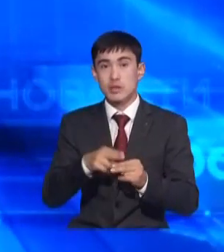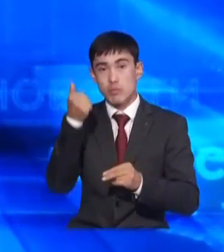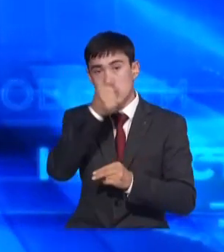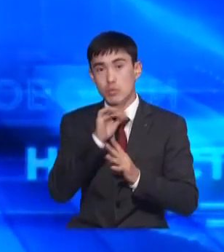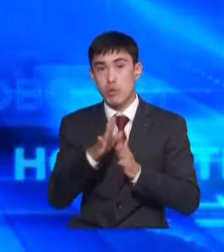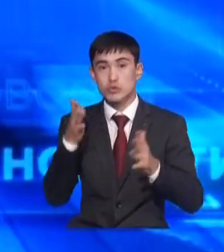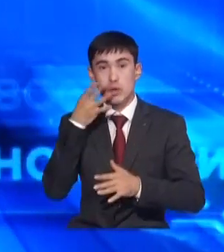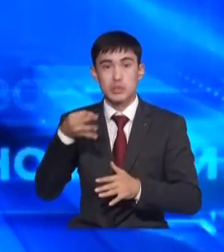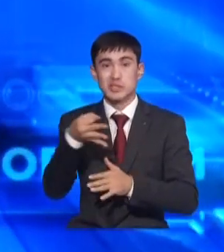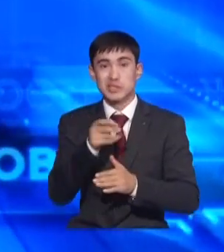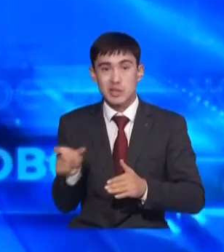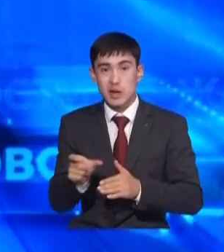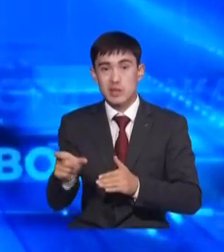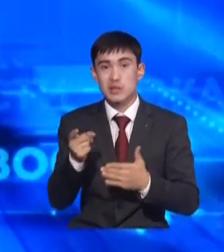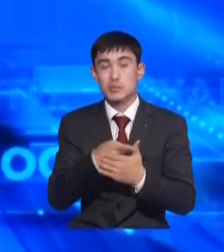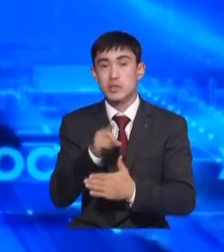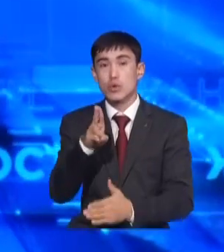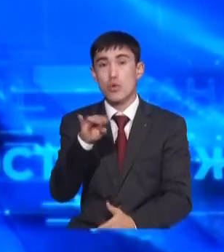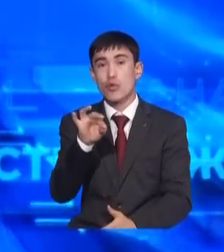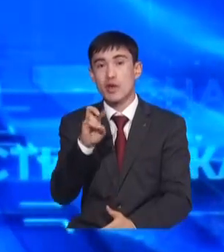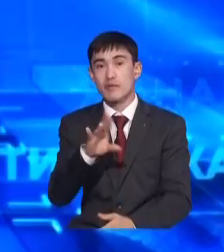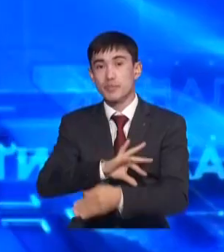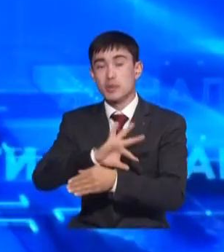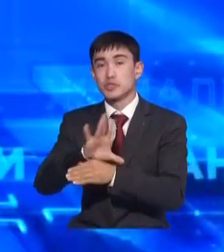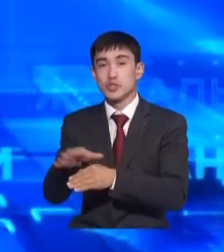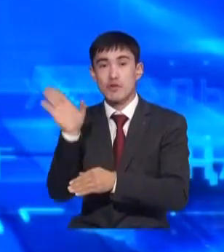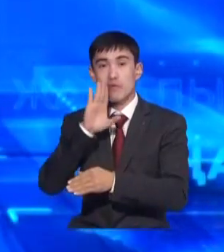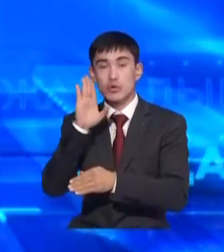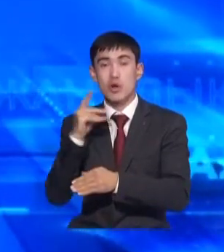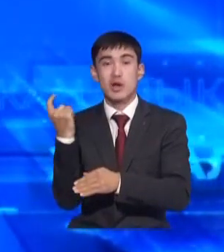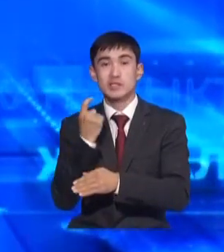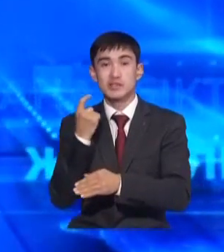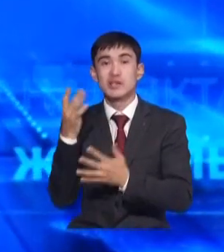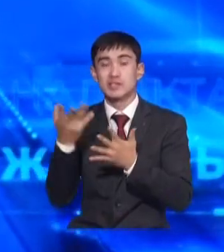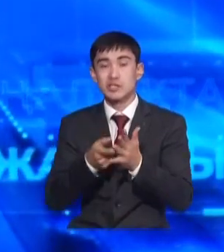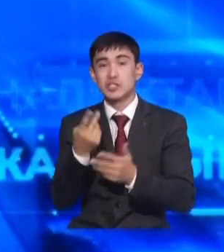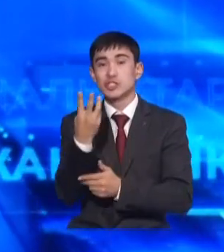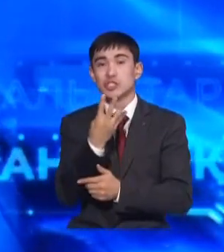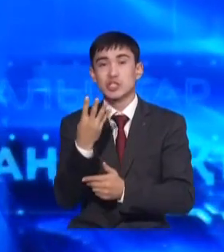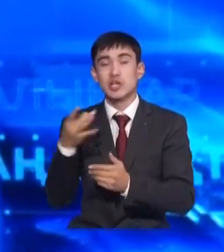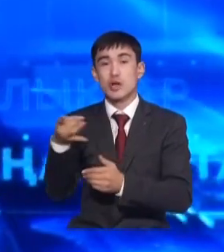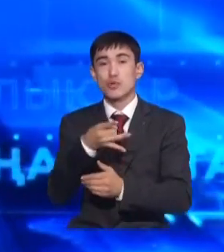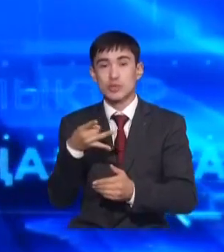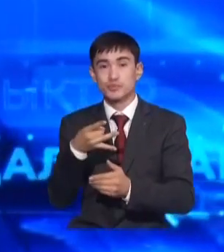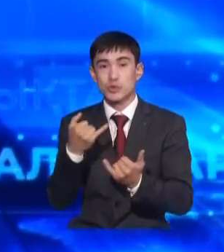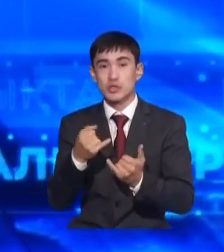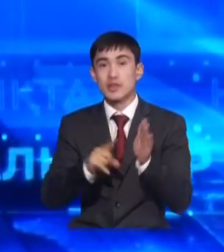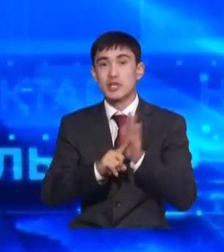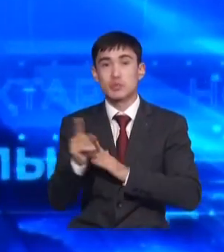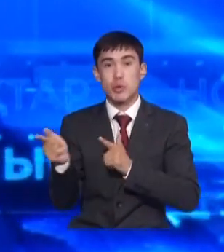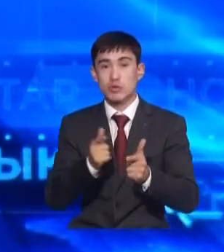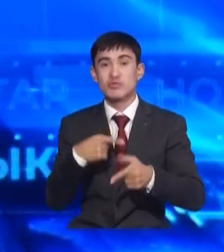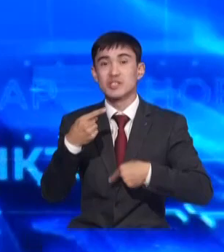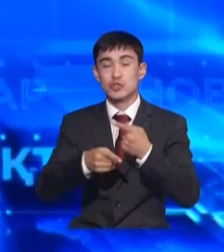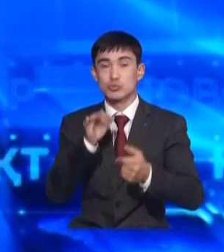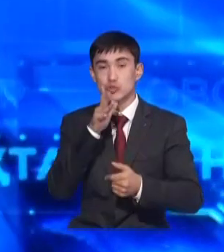В этом году Большой Алматинский канал имени Мухаммеда Хонаева обеспечил водой хозяйство сразу 4 районов. Уже начата